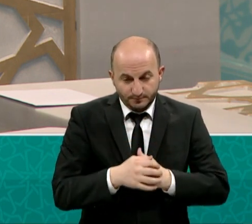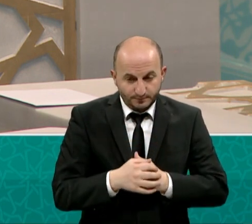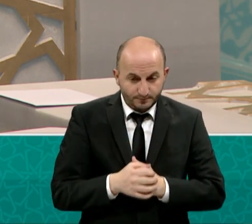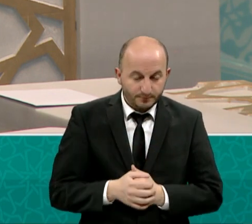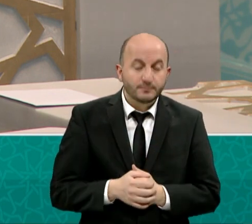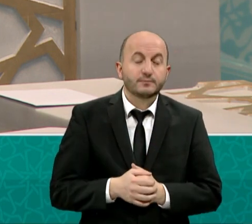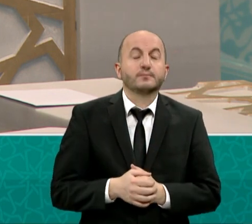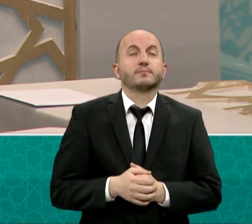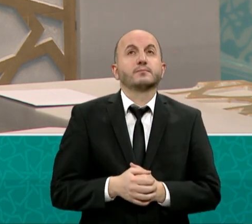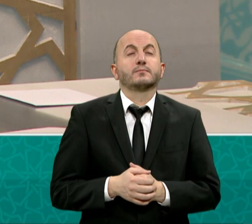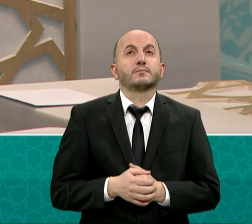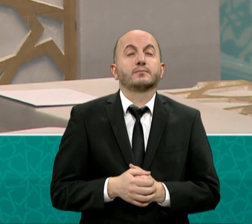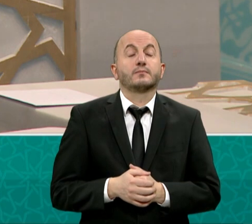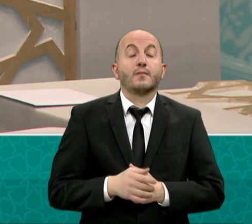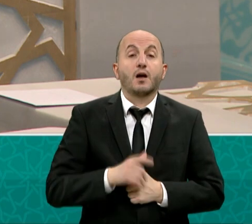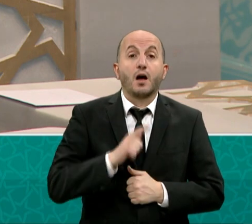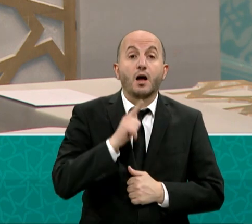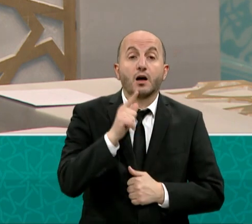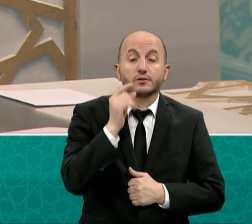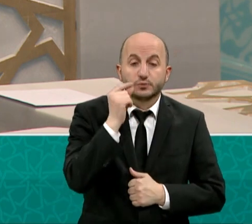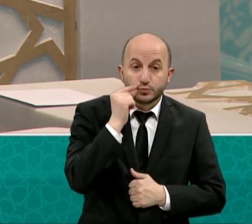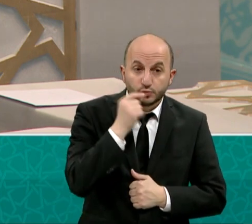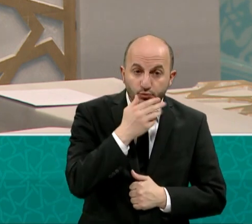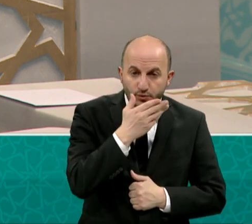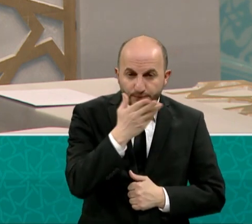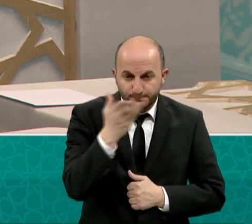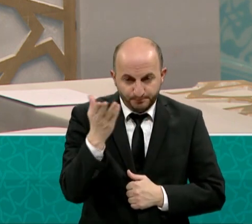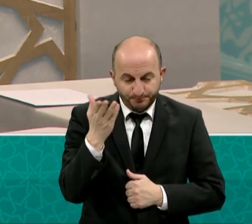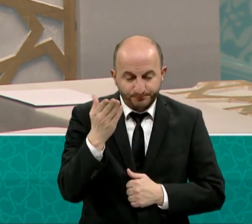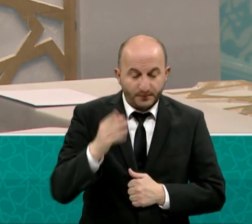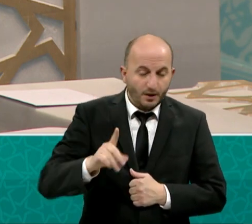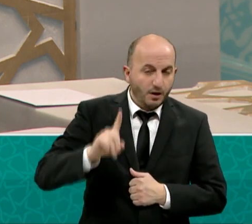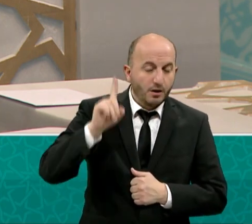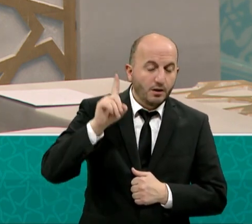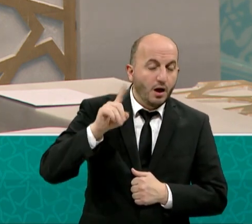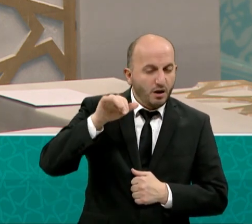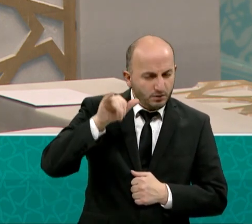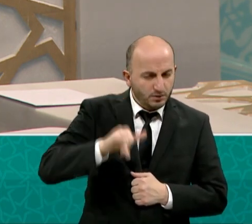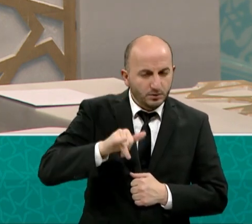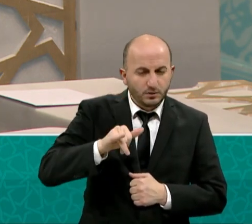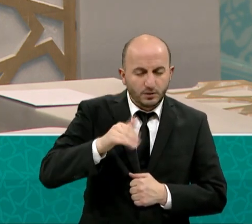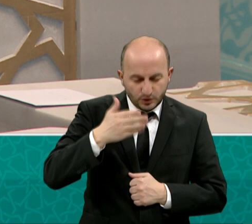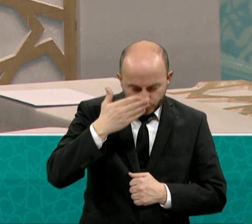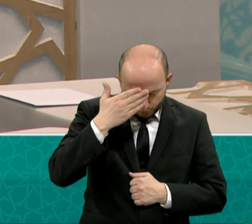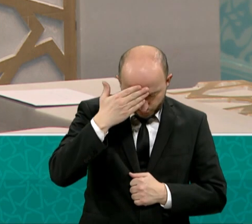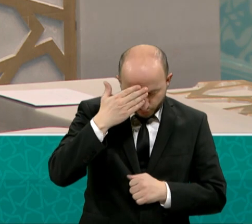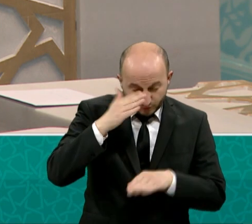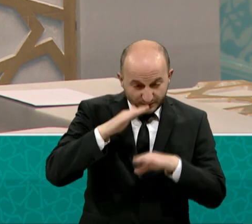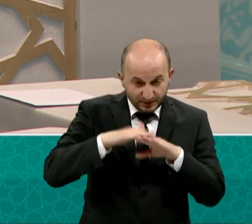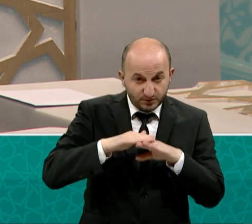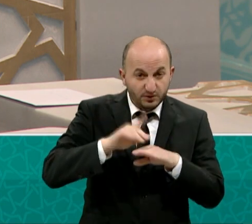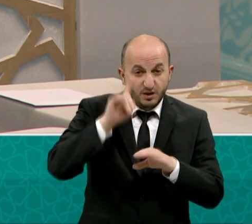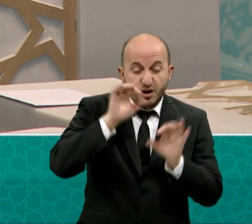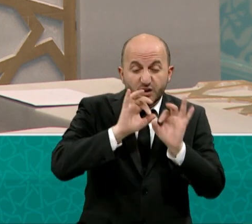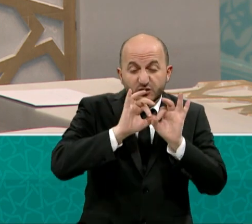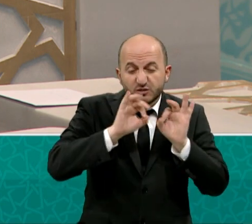شَيْئًا. Ey kullarım, Allah'a hakkıyla kulluk edin, ona hiçbir